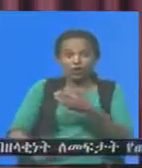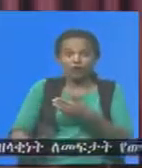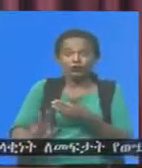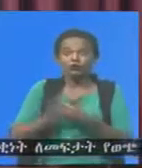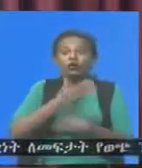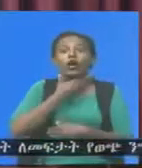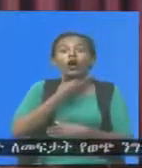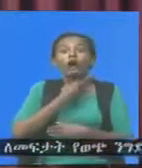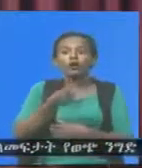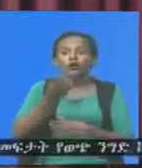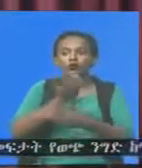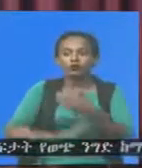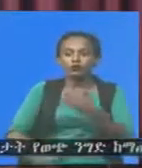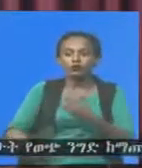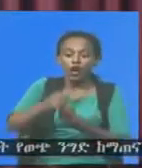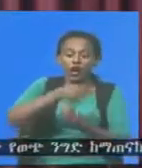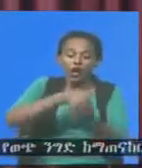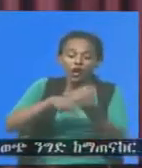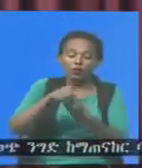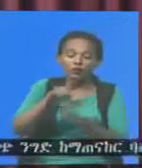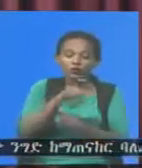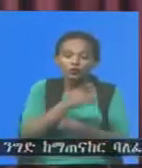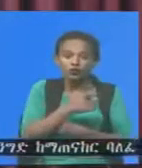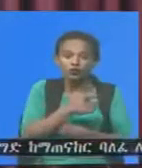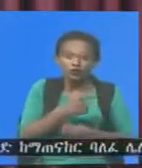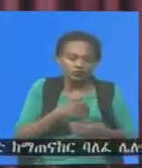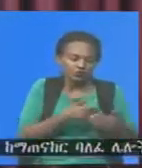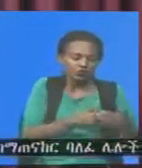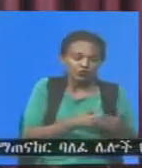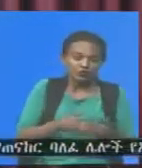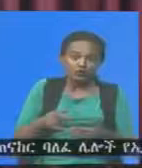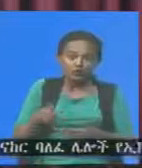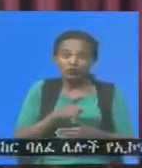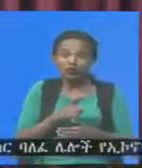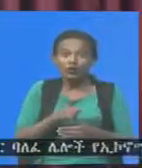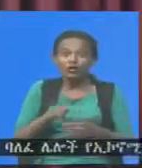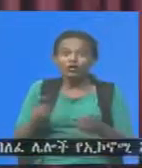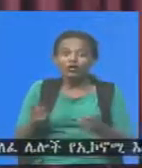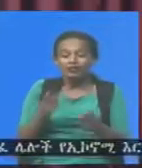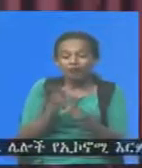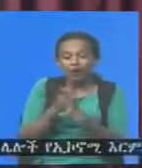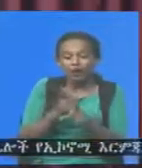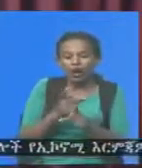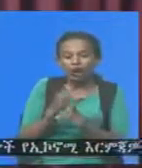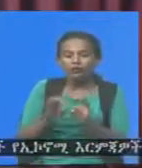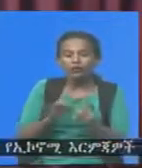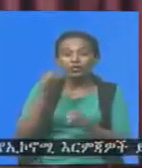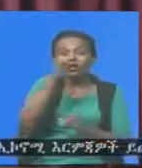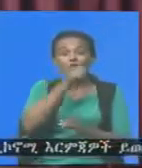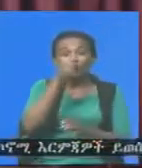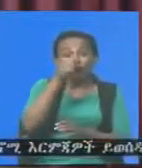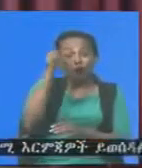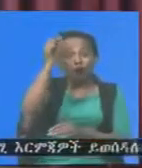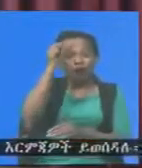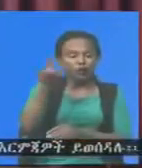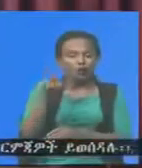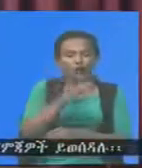የአማራ ተወላጆች አካባቢያችን ሲኖሩ ወይም ቫይስ ፈርሳ ሲኖር ጥበቃ ማድረግ ኢትዮጵያዊ ባህል መሆኑን ማወቅ